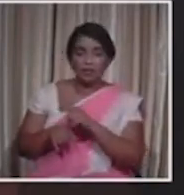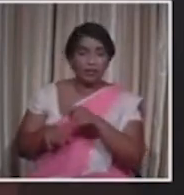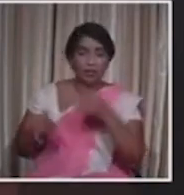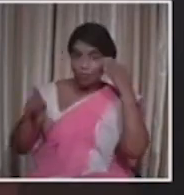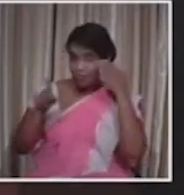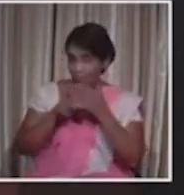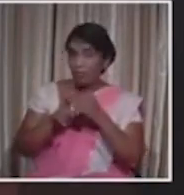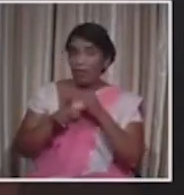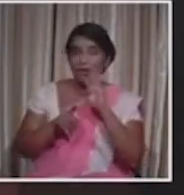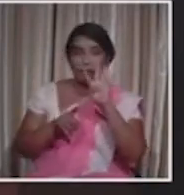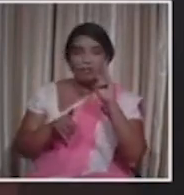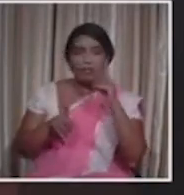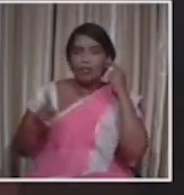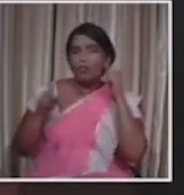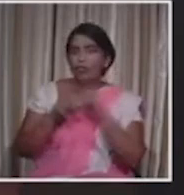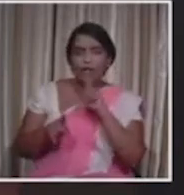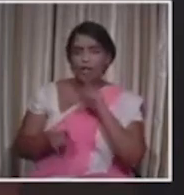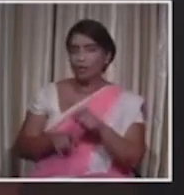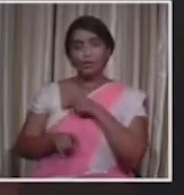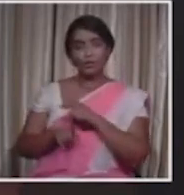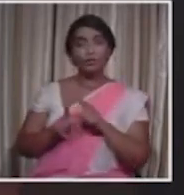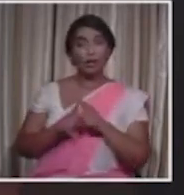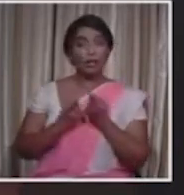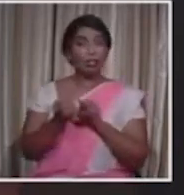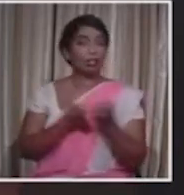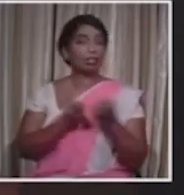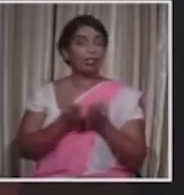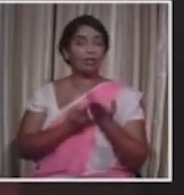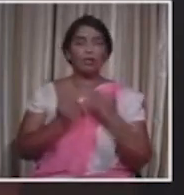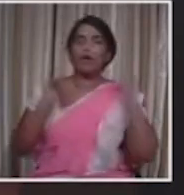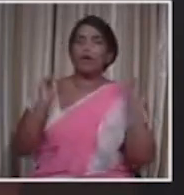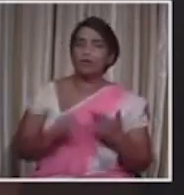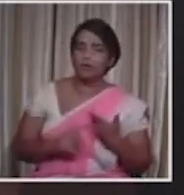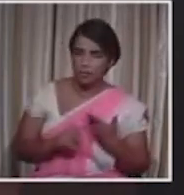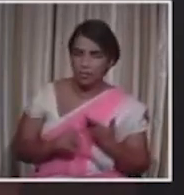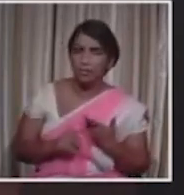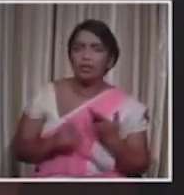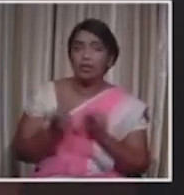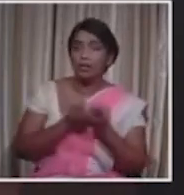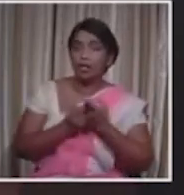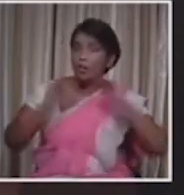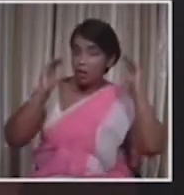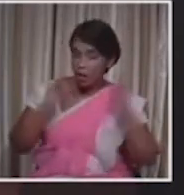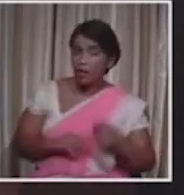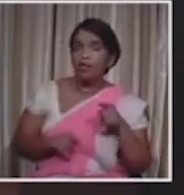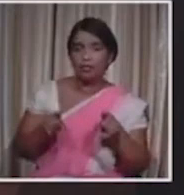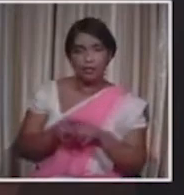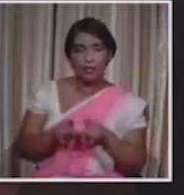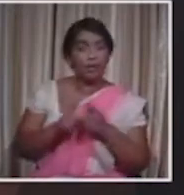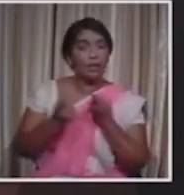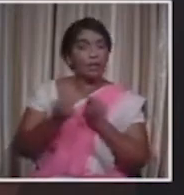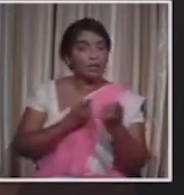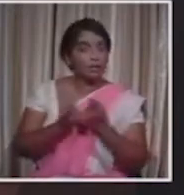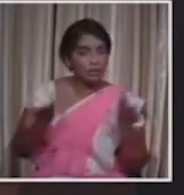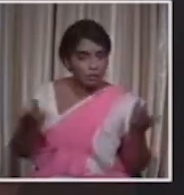ni. Muka tu mami. Eking winne tharanga karitwe nathi wena. Ema tumada uttara denna. Tharanga karitwe nathi unahama. Tumada uttara denna. Tharanga